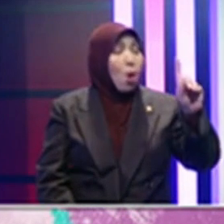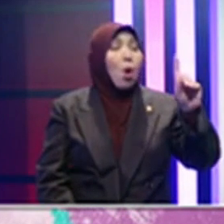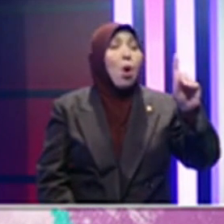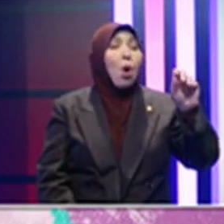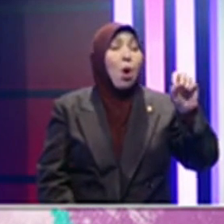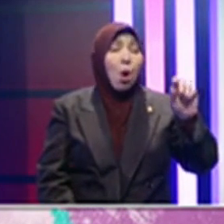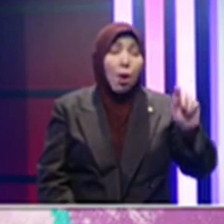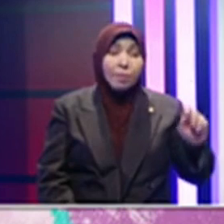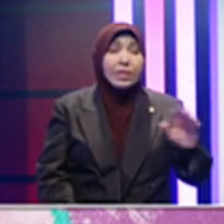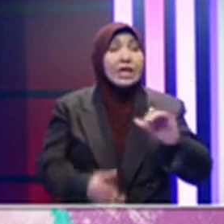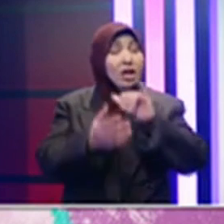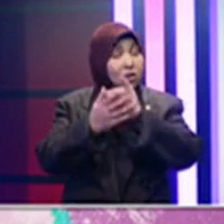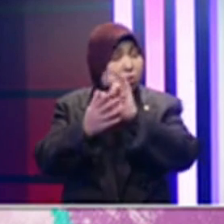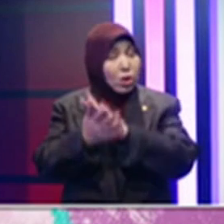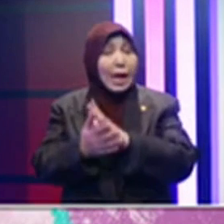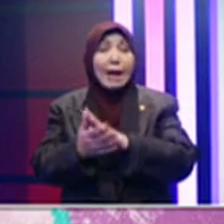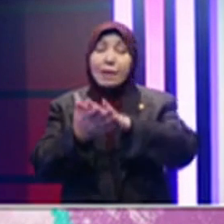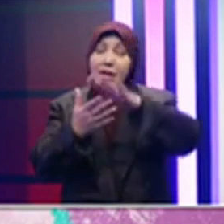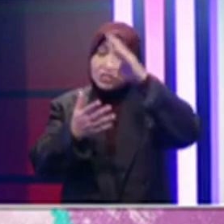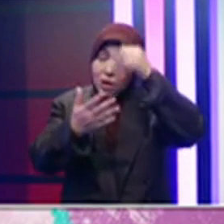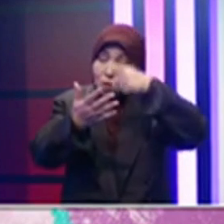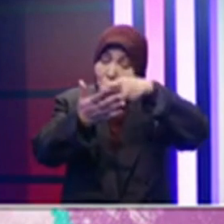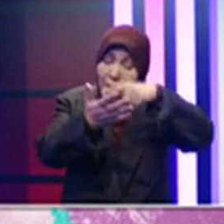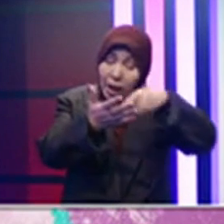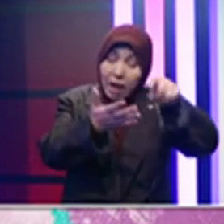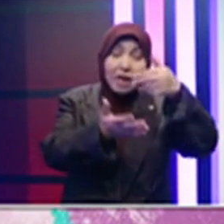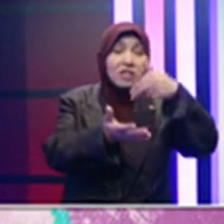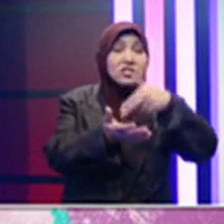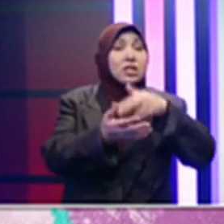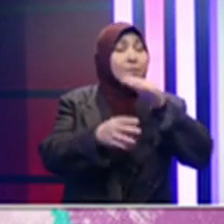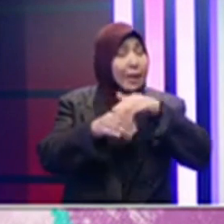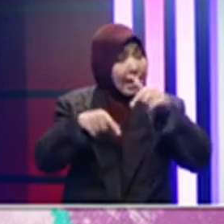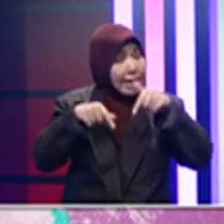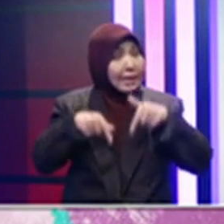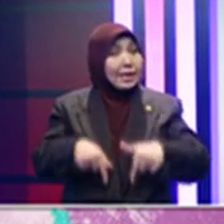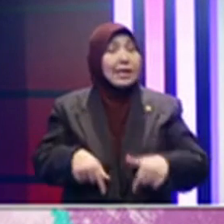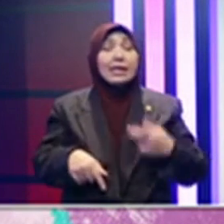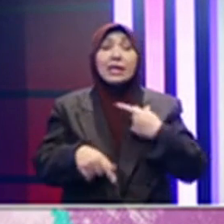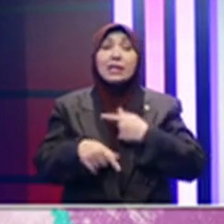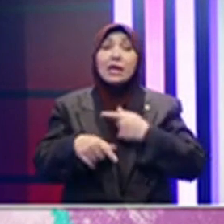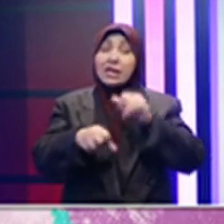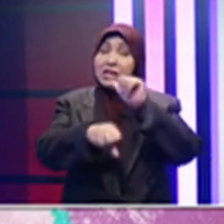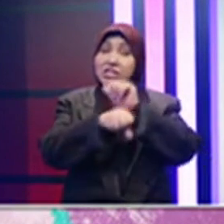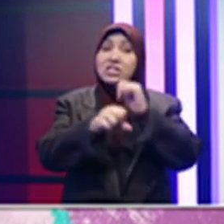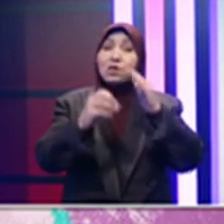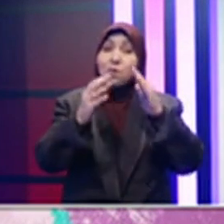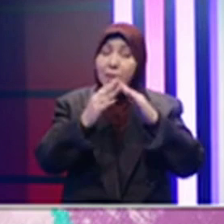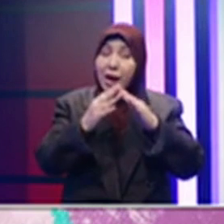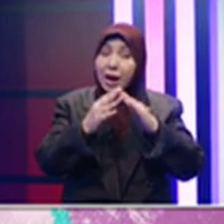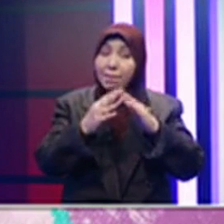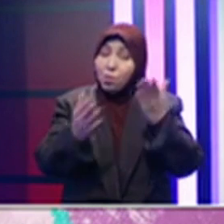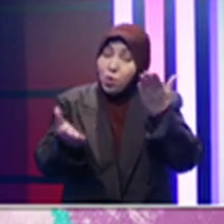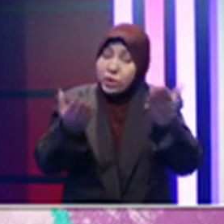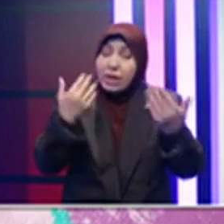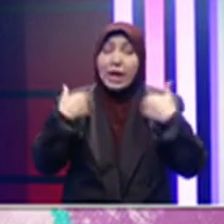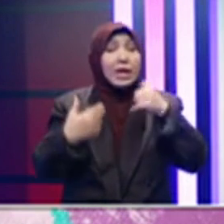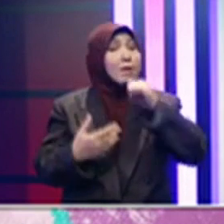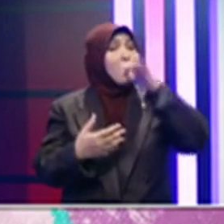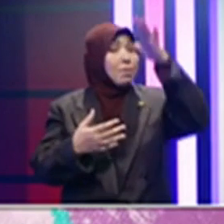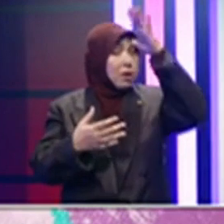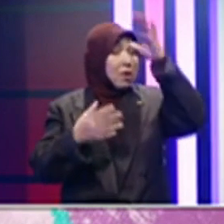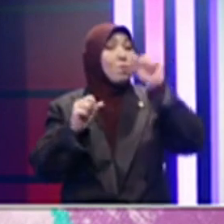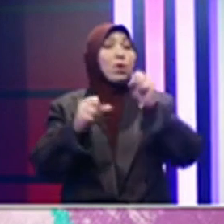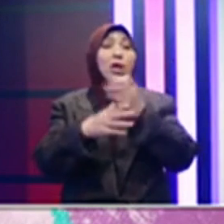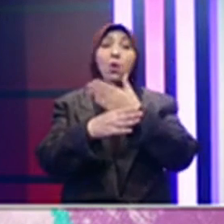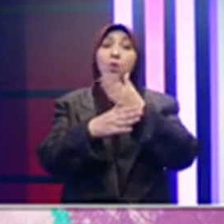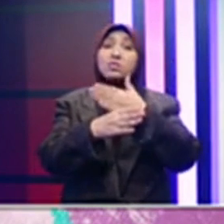jadi itulah pengajian ataupun ulang kaji kita pada hari ini. Kerja rumahnya, bukan kerja rumah. Barangkali ada ibu-ibu ayah sekalian boleh